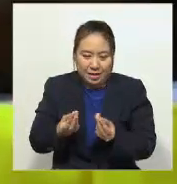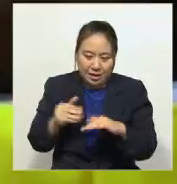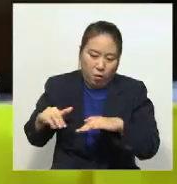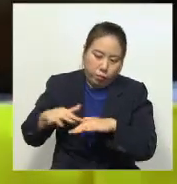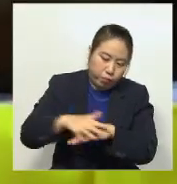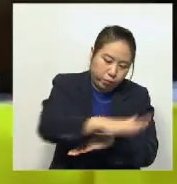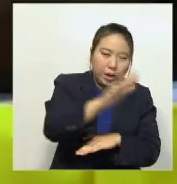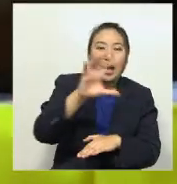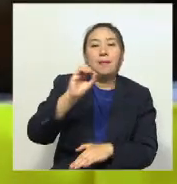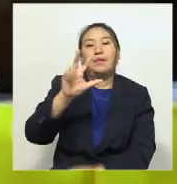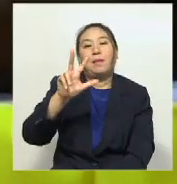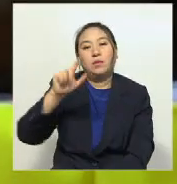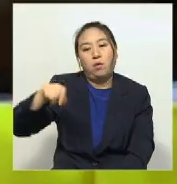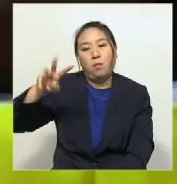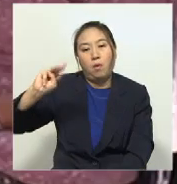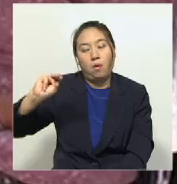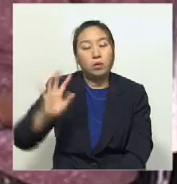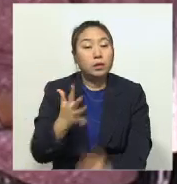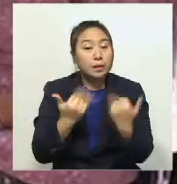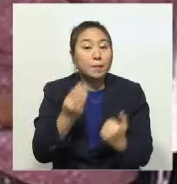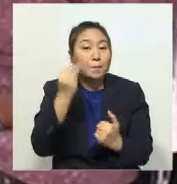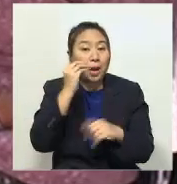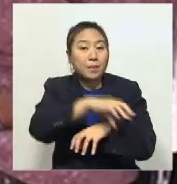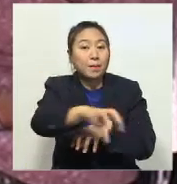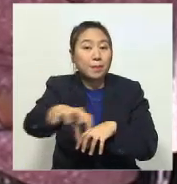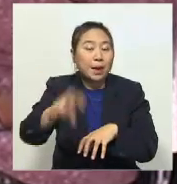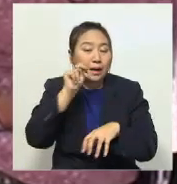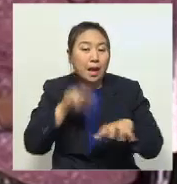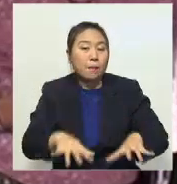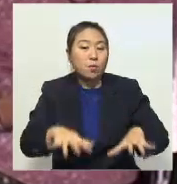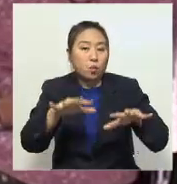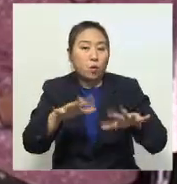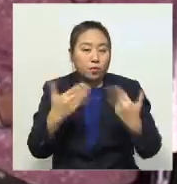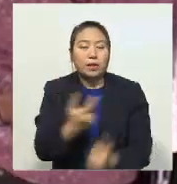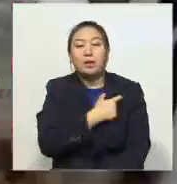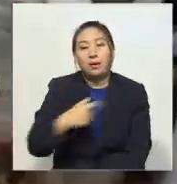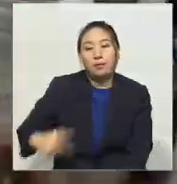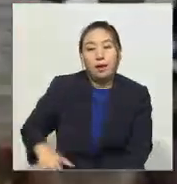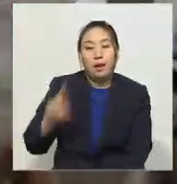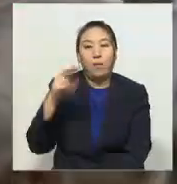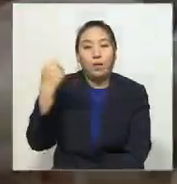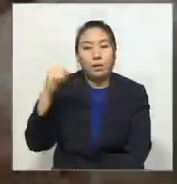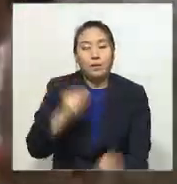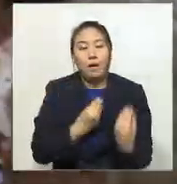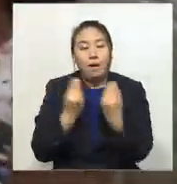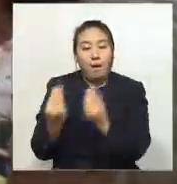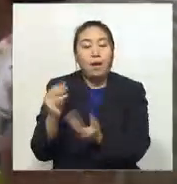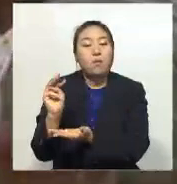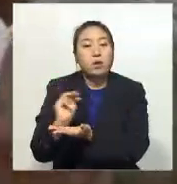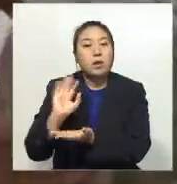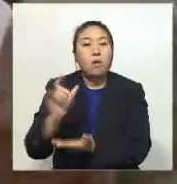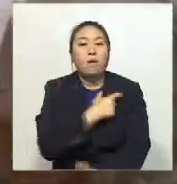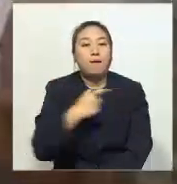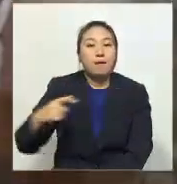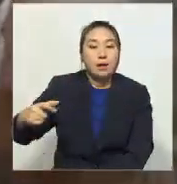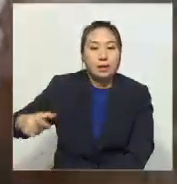ค่ะจากกรณีน้ำท่วมบ้านเรือนของราษฎรครั้งนี้สมเด็จพระเจ้าอยู่หัวทรงพระกรุณาโปรดเกล้าโปรดกระหม่อมให้มูลนิธิราชประชานุเคราะห์